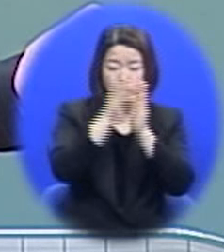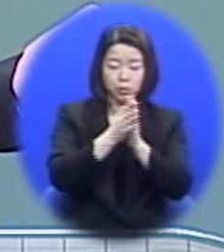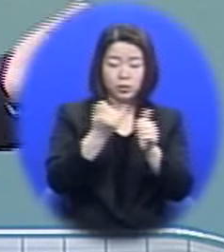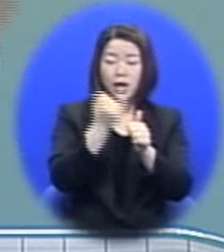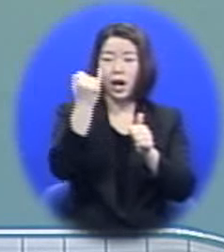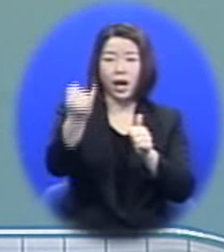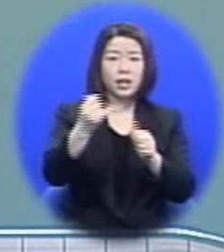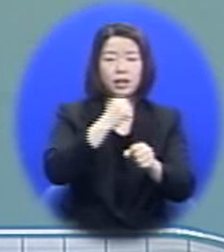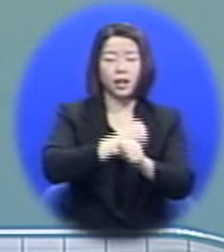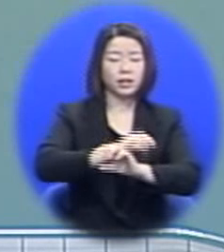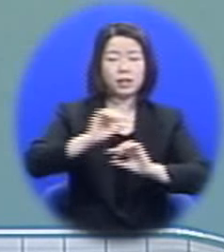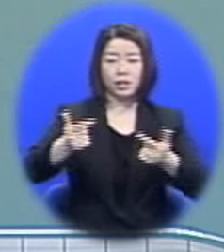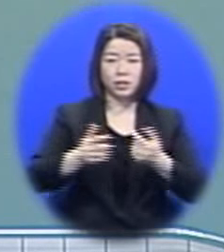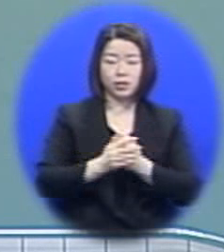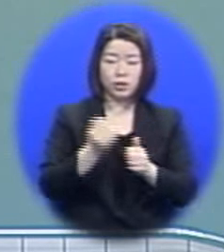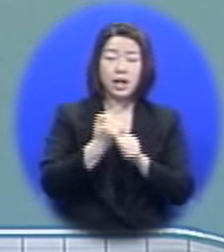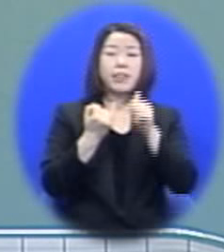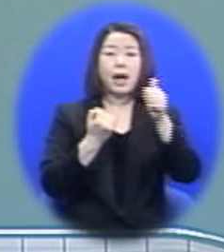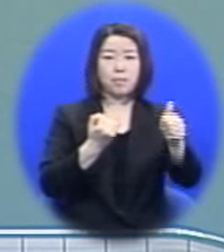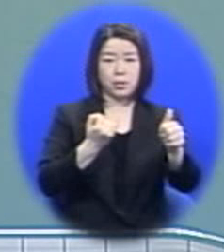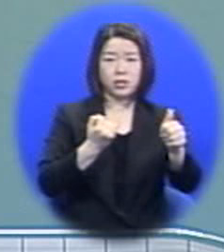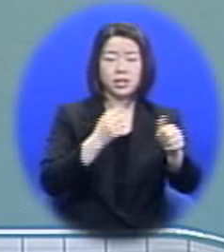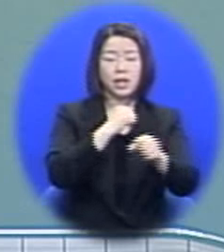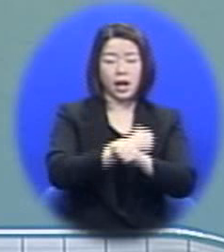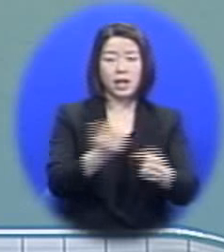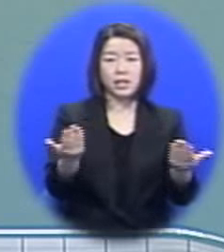아니에요. 남편이 하는